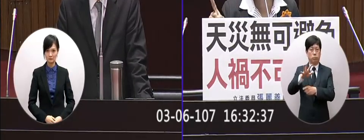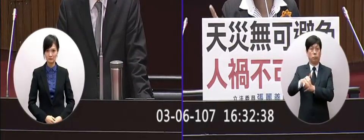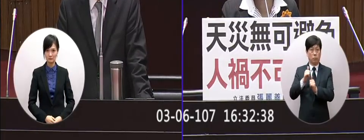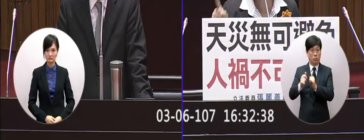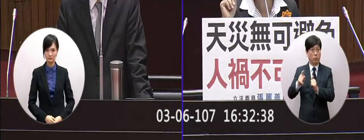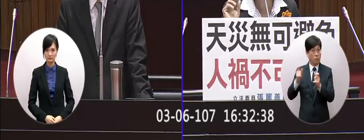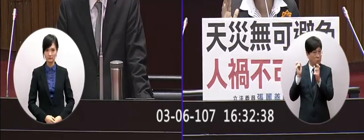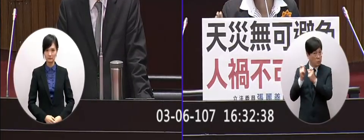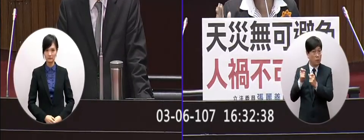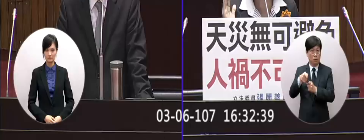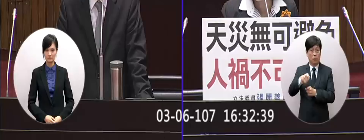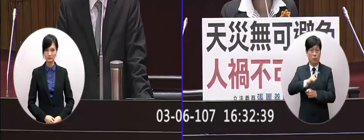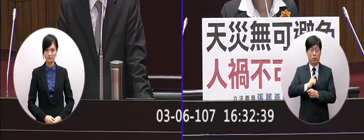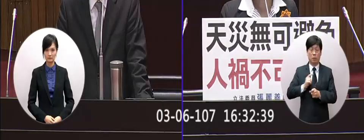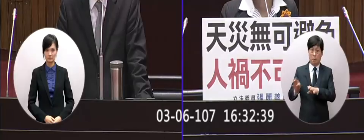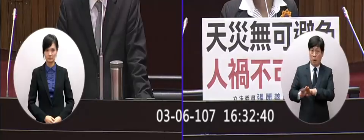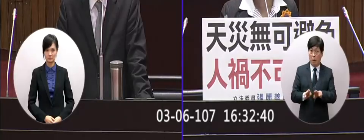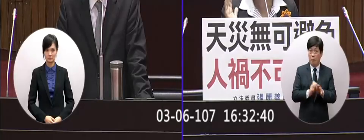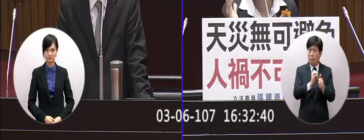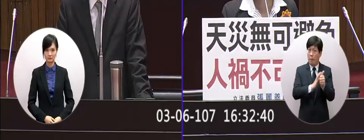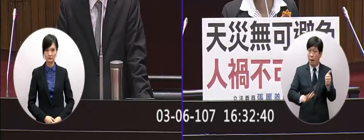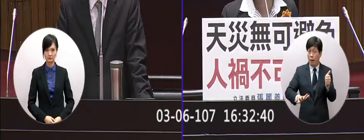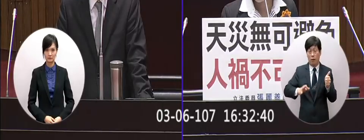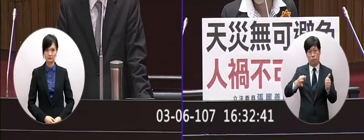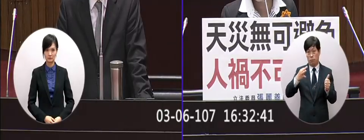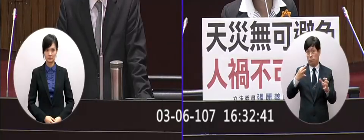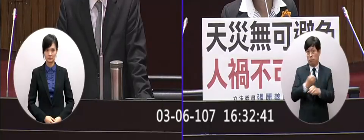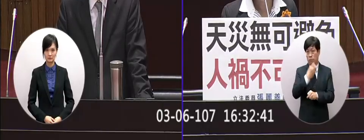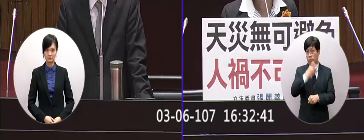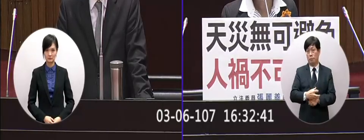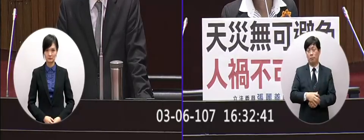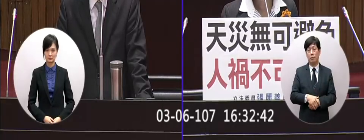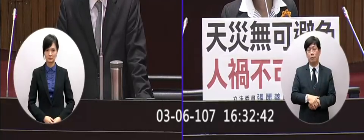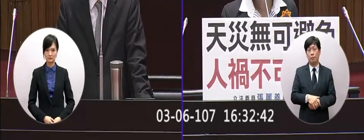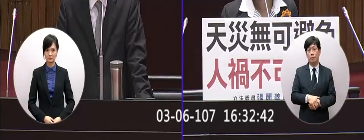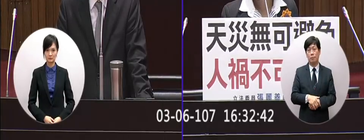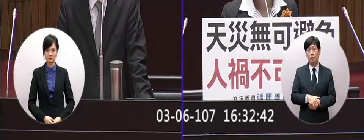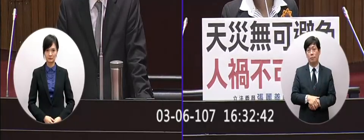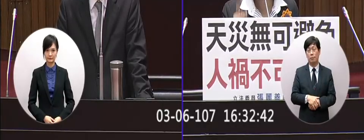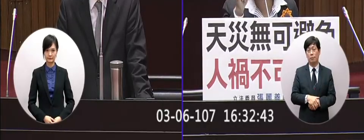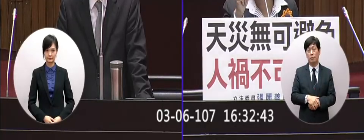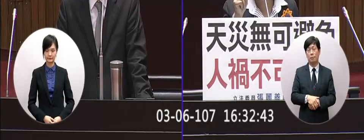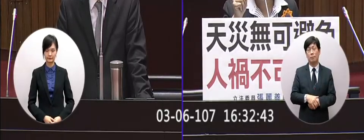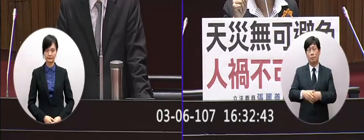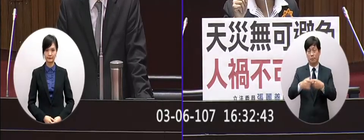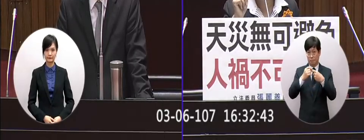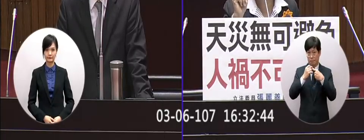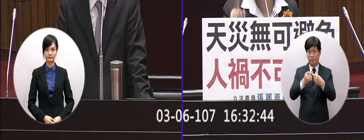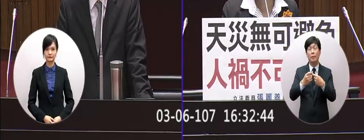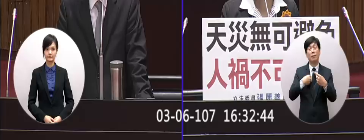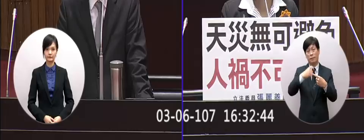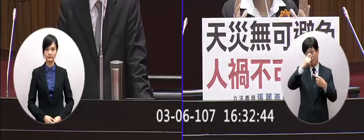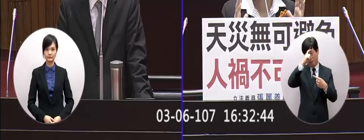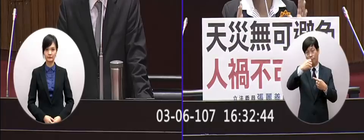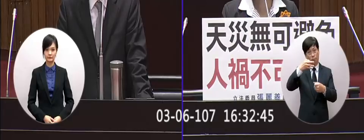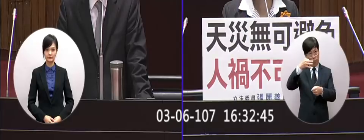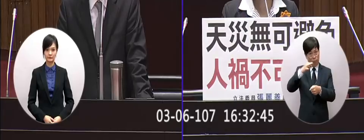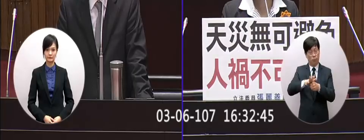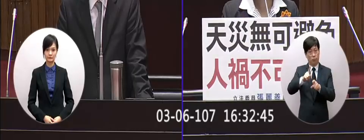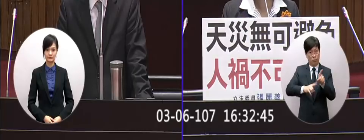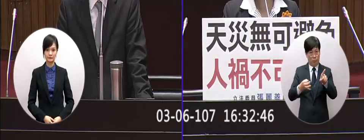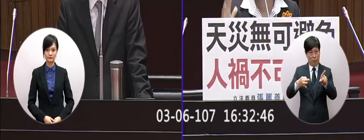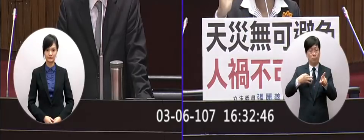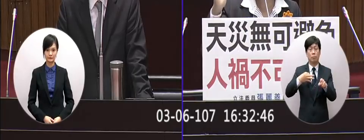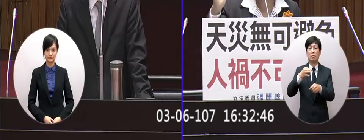这段时间因为休市而造成的损失。第一个，我希望你补足他的差